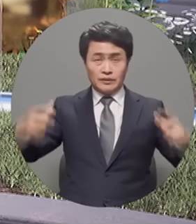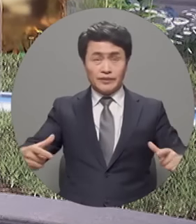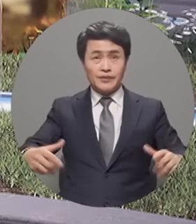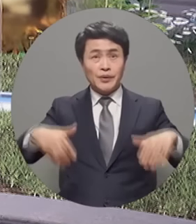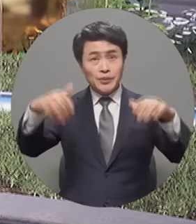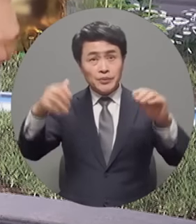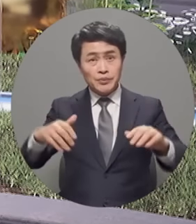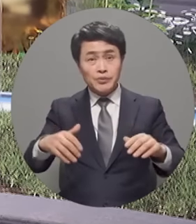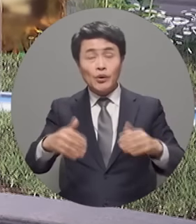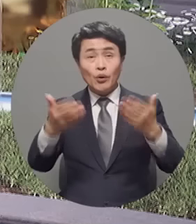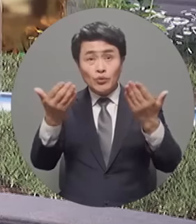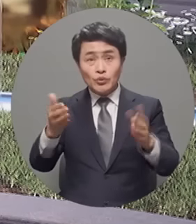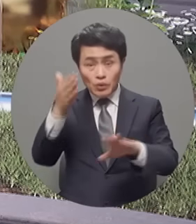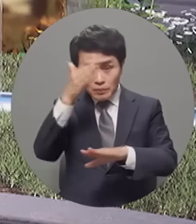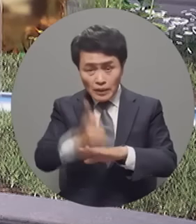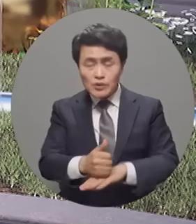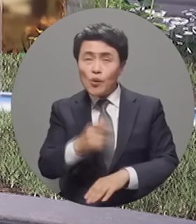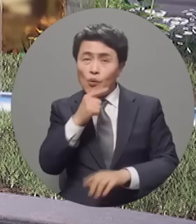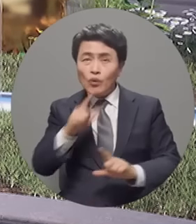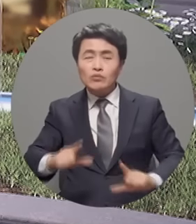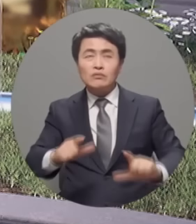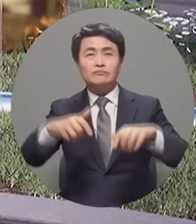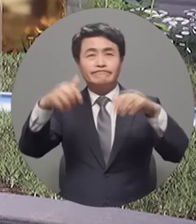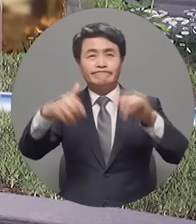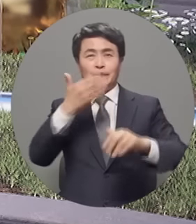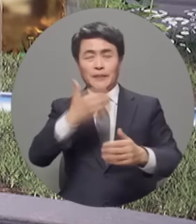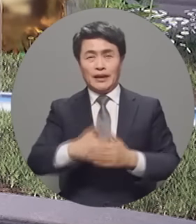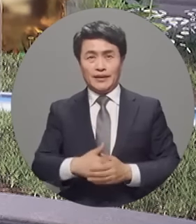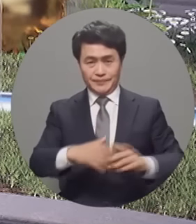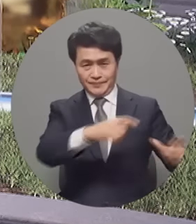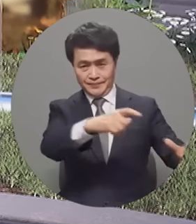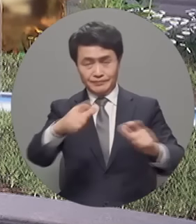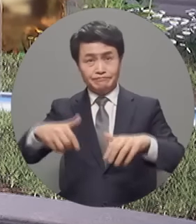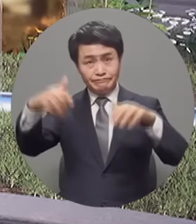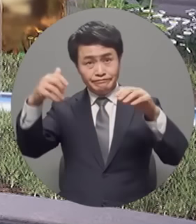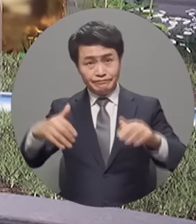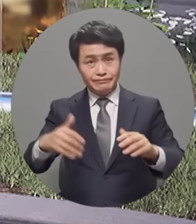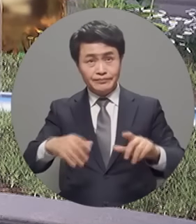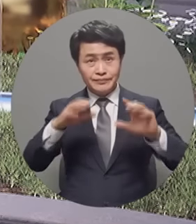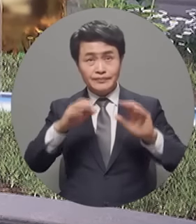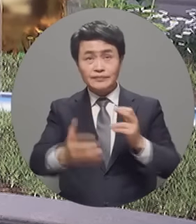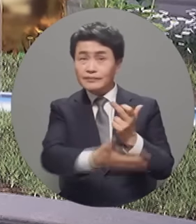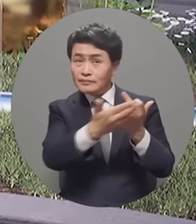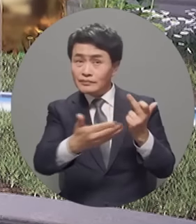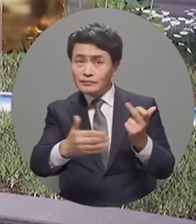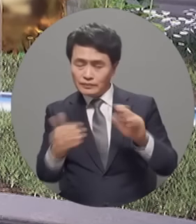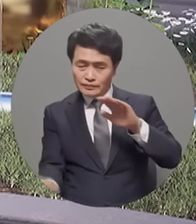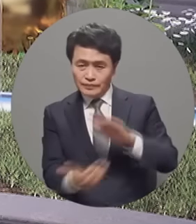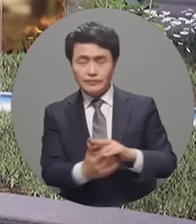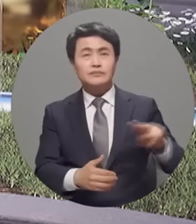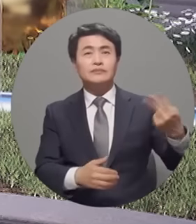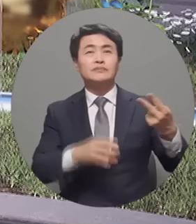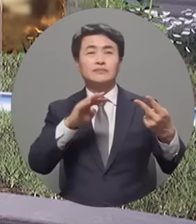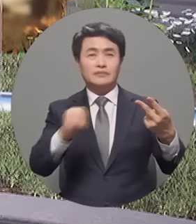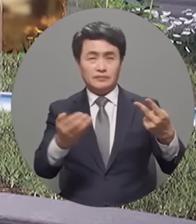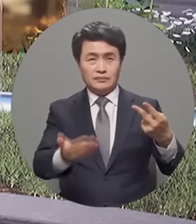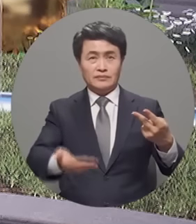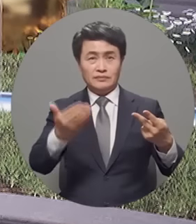연휴 마지막 날인 월요일에도 이어질 전망입니다. 이 지역별 예상 강우량을 보시면 제주도의 최고 200mm